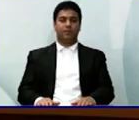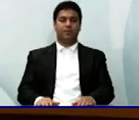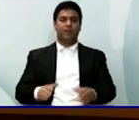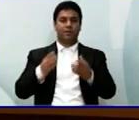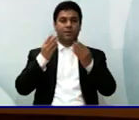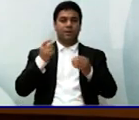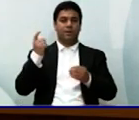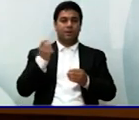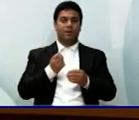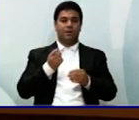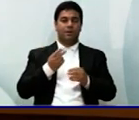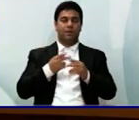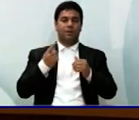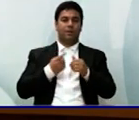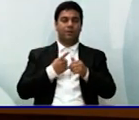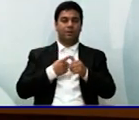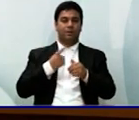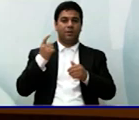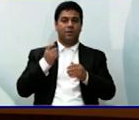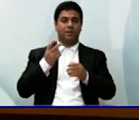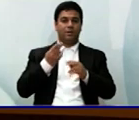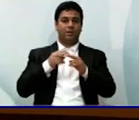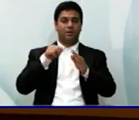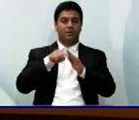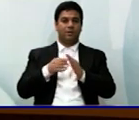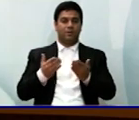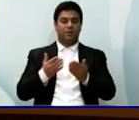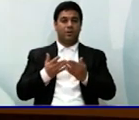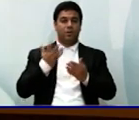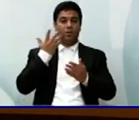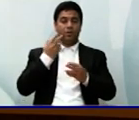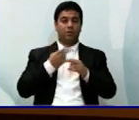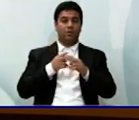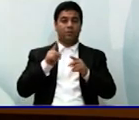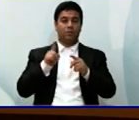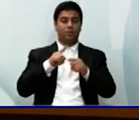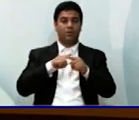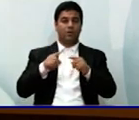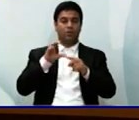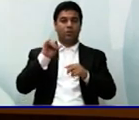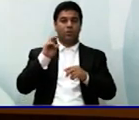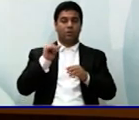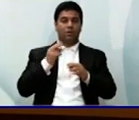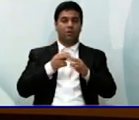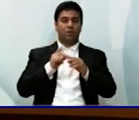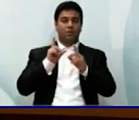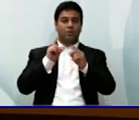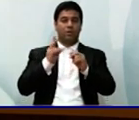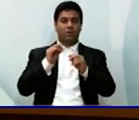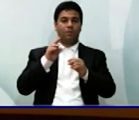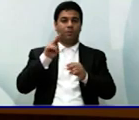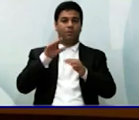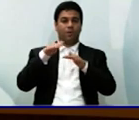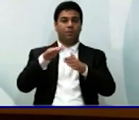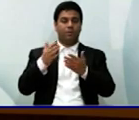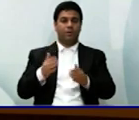День недели, название дня недели, когда быстроходные суда отправляются в плавание.